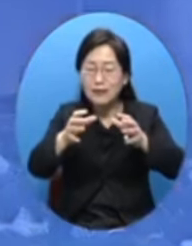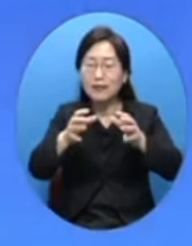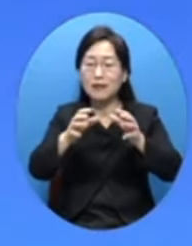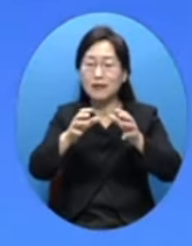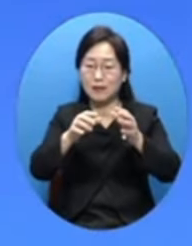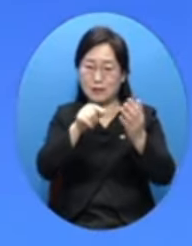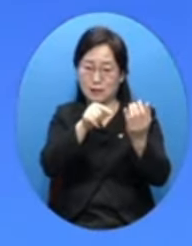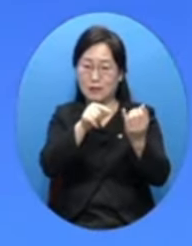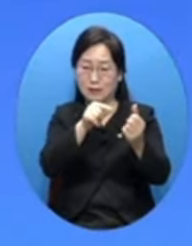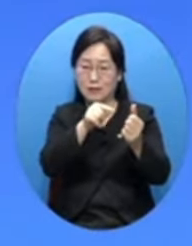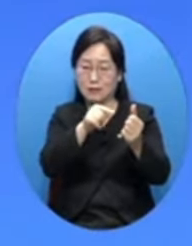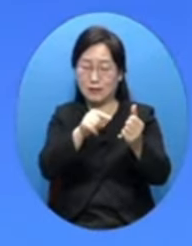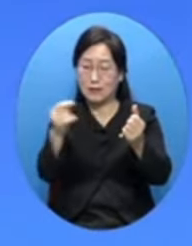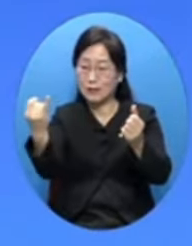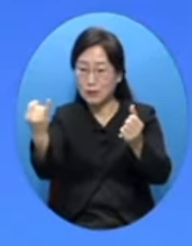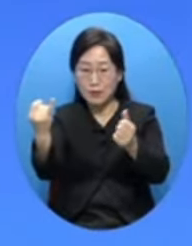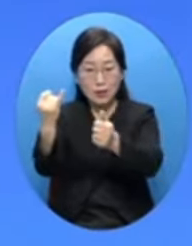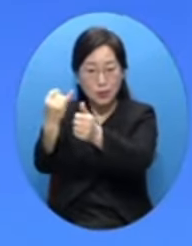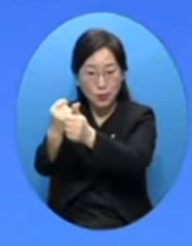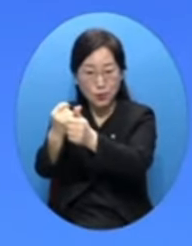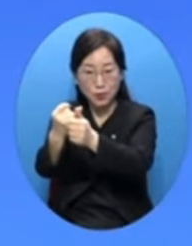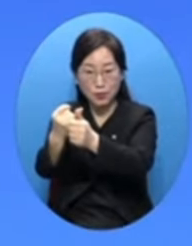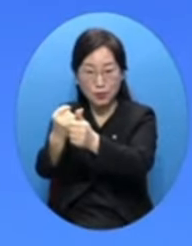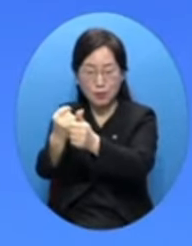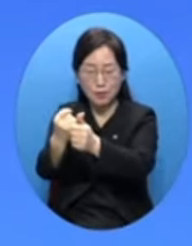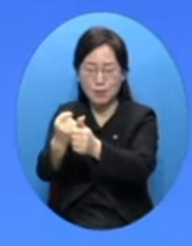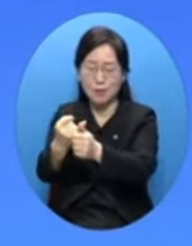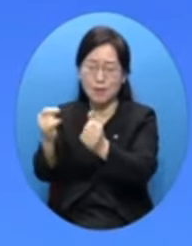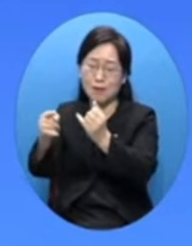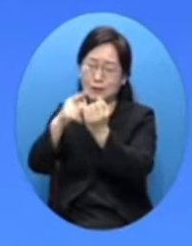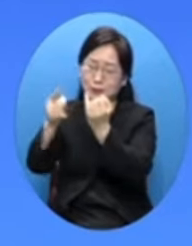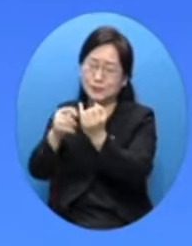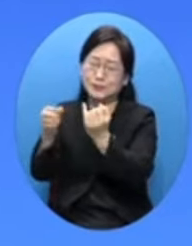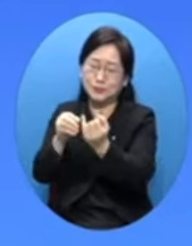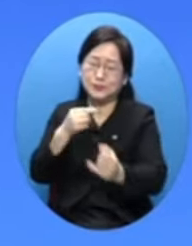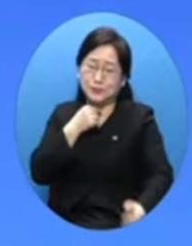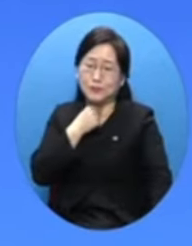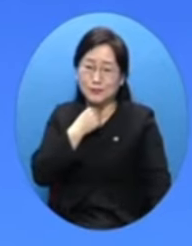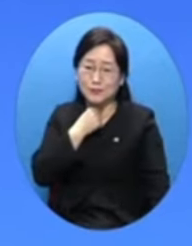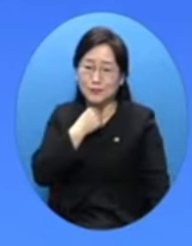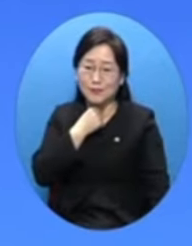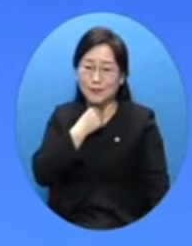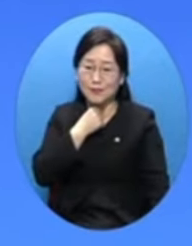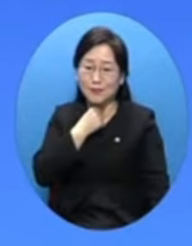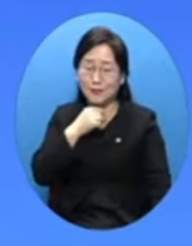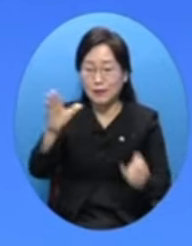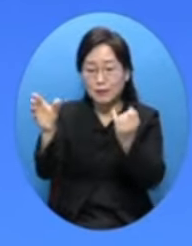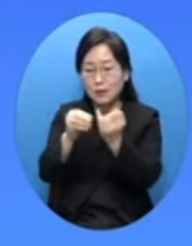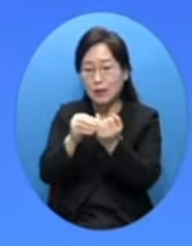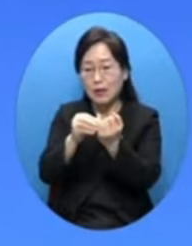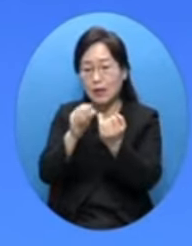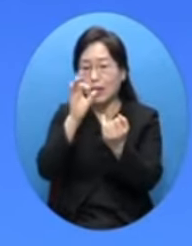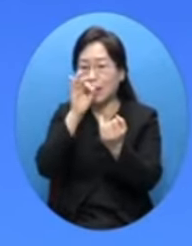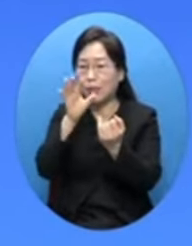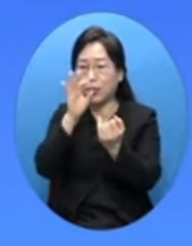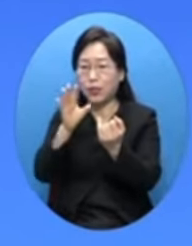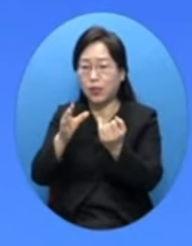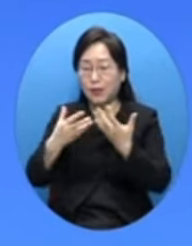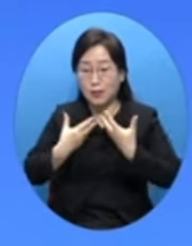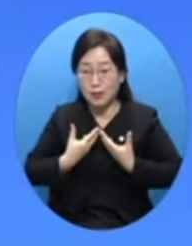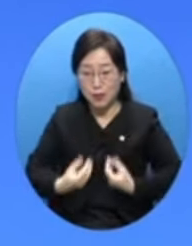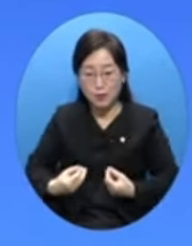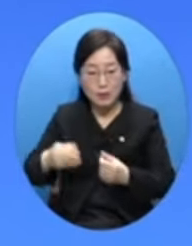이스라엘은 여자가 결혼해서 아이를 간절히 갖기 원했지만 아이 갖지 못하고 절망적인